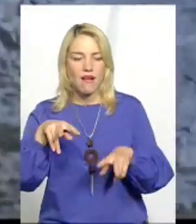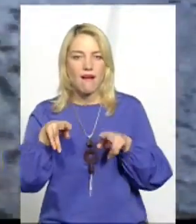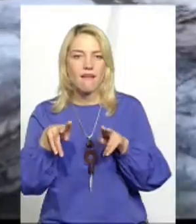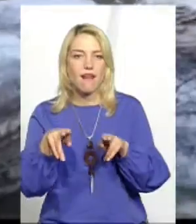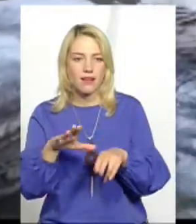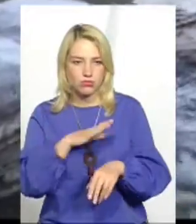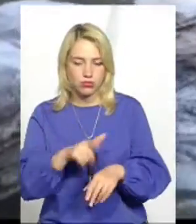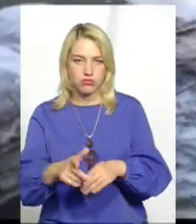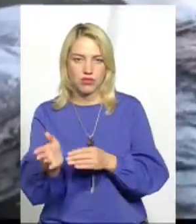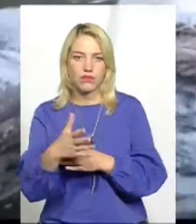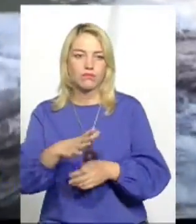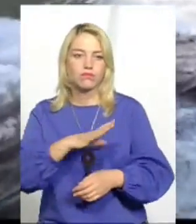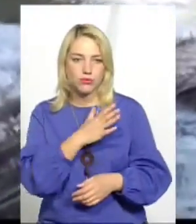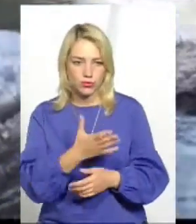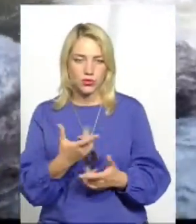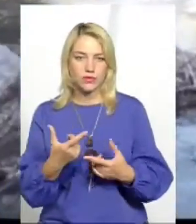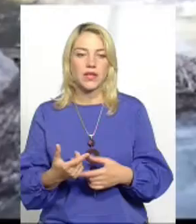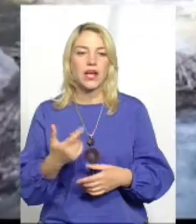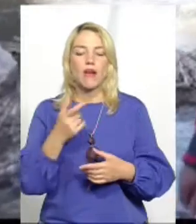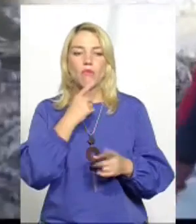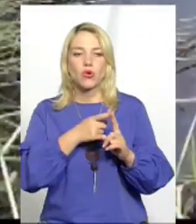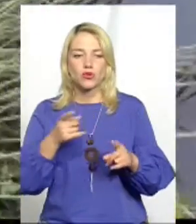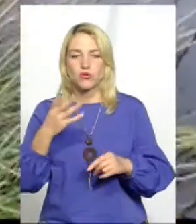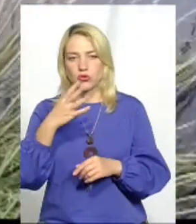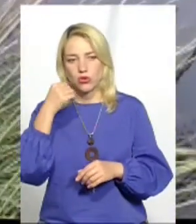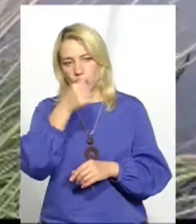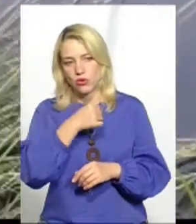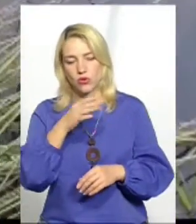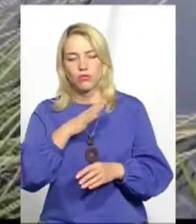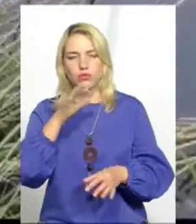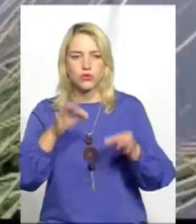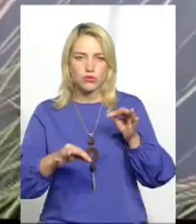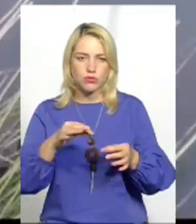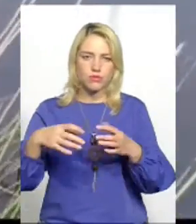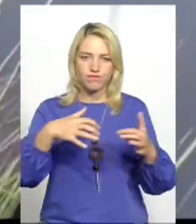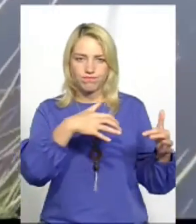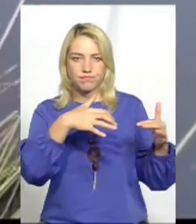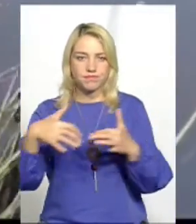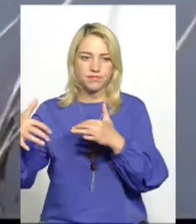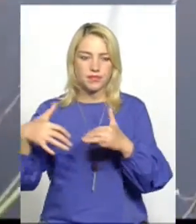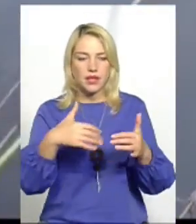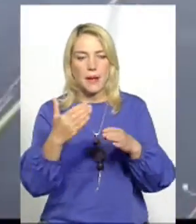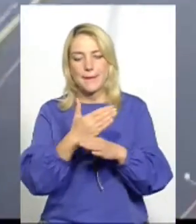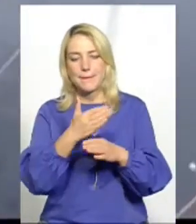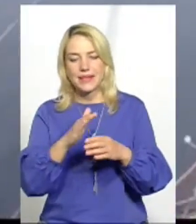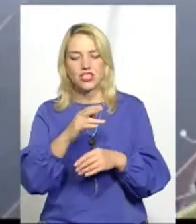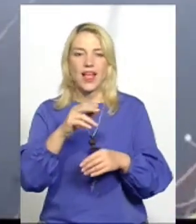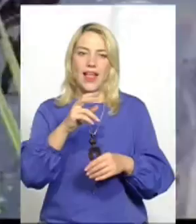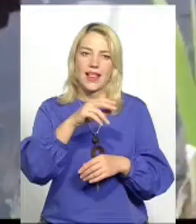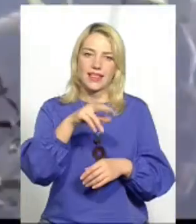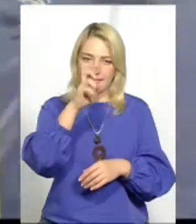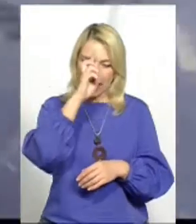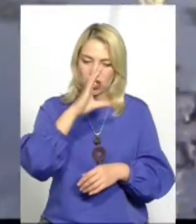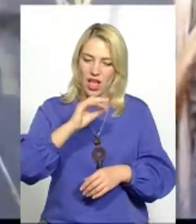риба водилася. Упродовж 4 років тривала судова тяганина між Держекоінспекцією і фабрикою. Представник